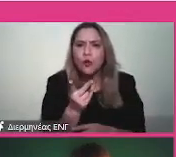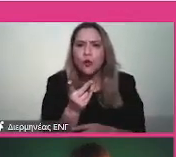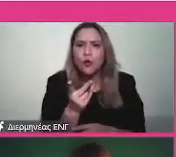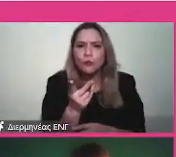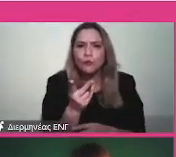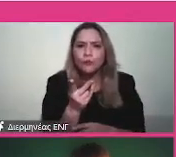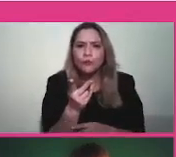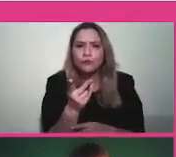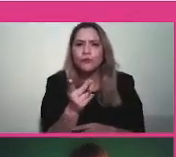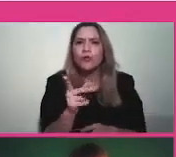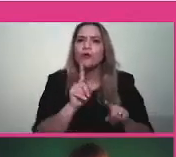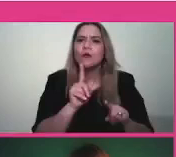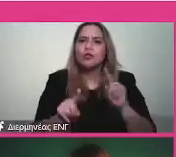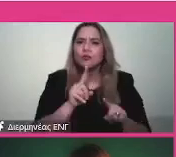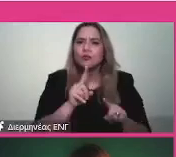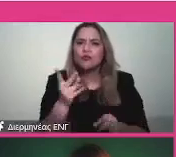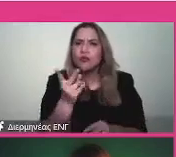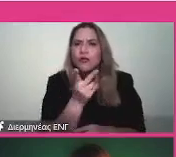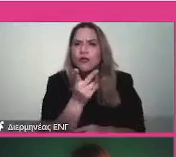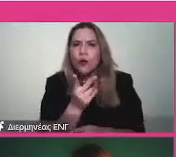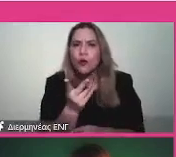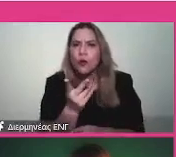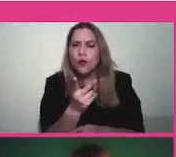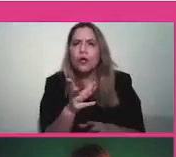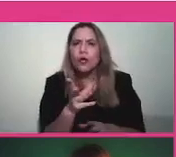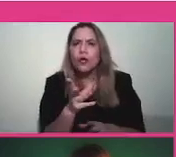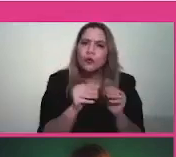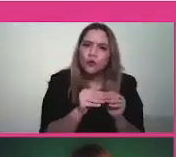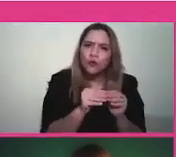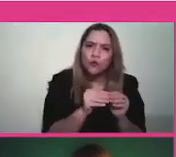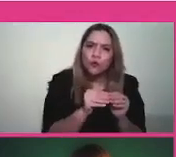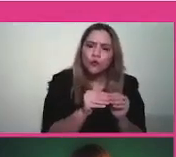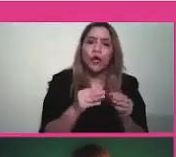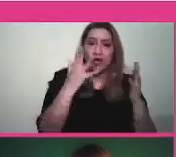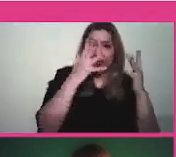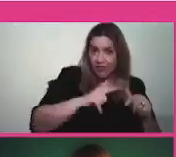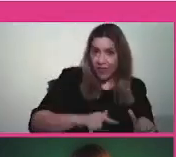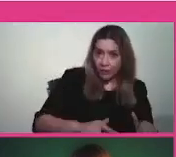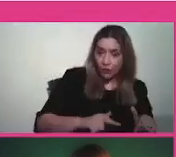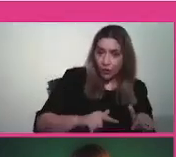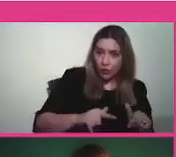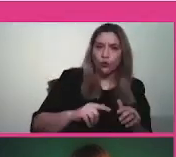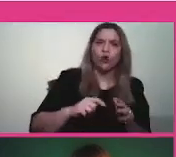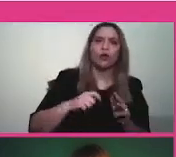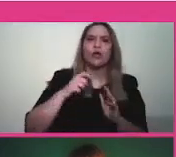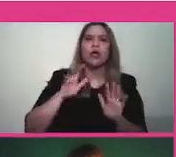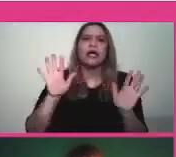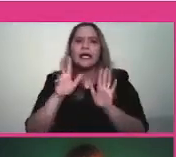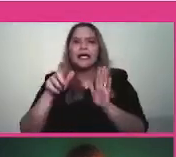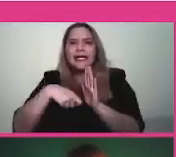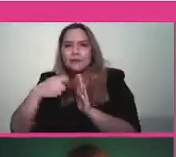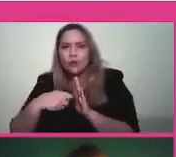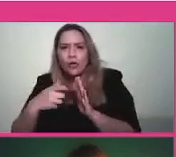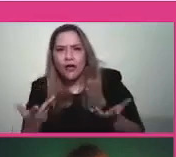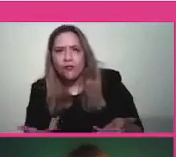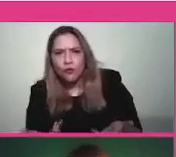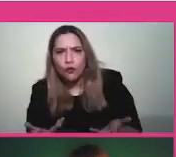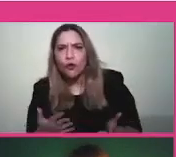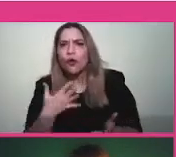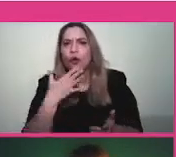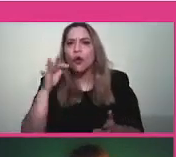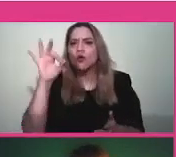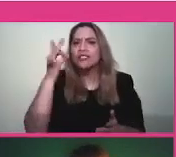δύο προσωπικότητες έχουν ασχοληθεί με το θέατρο ή τον κινηματογράφο, το οποίο έχει και το ίδιο σύμβολο με